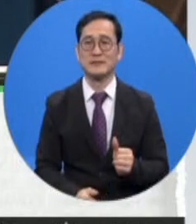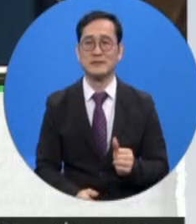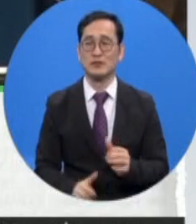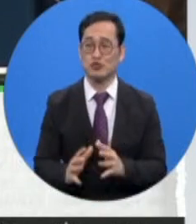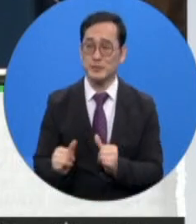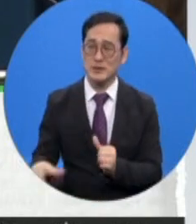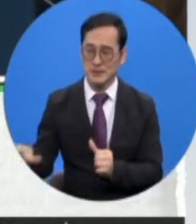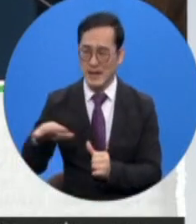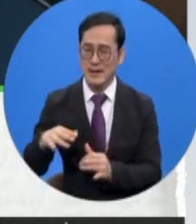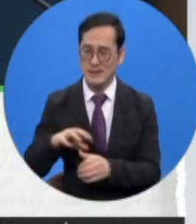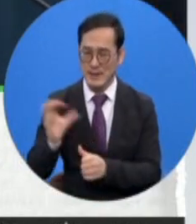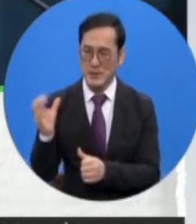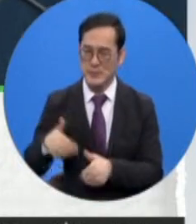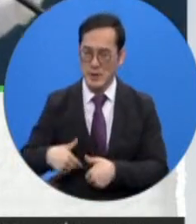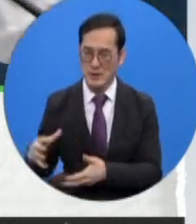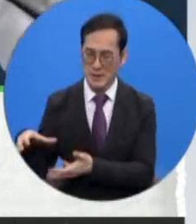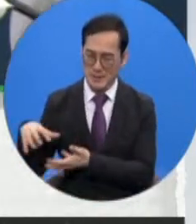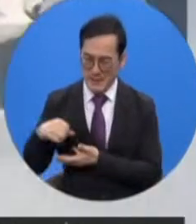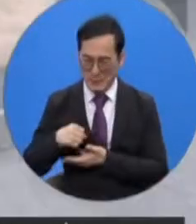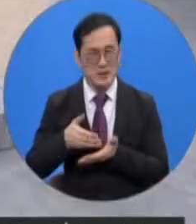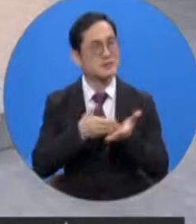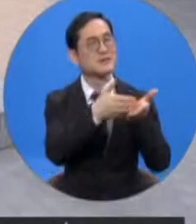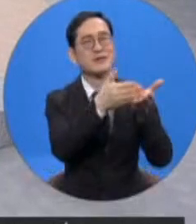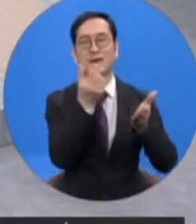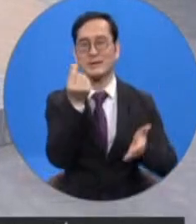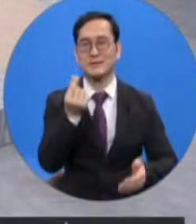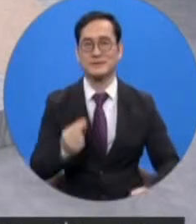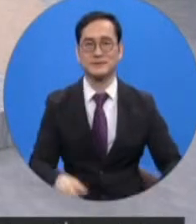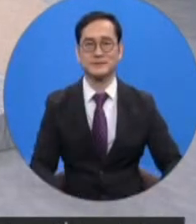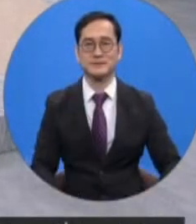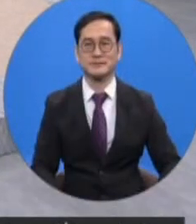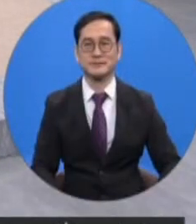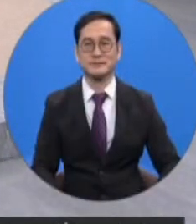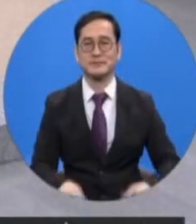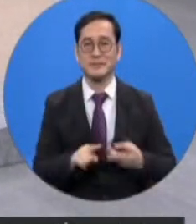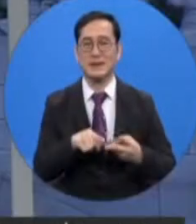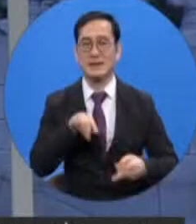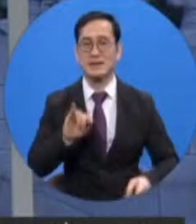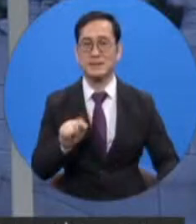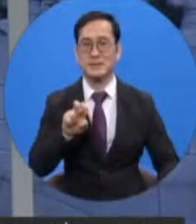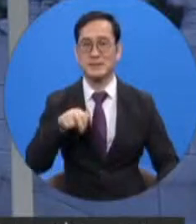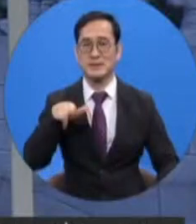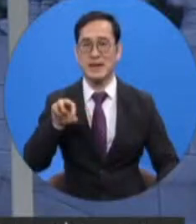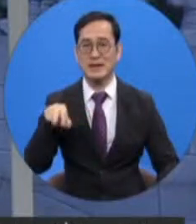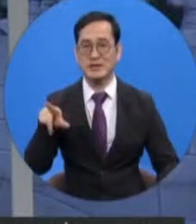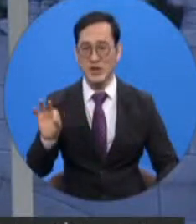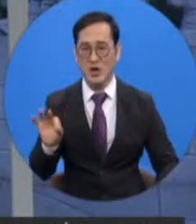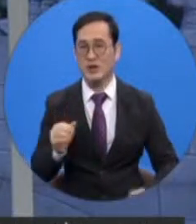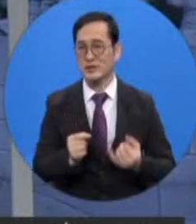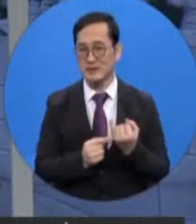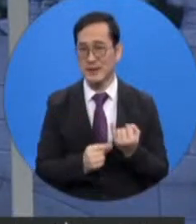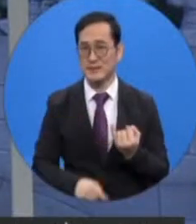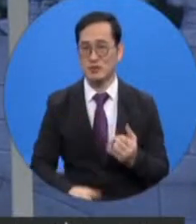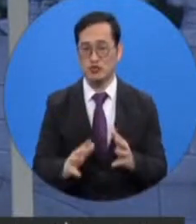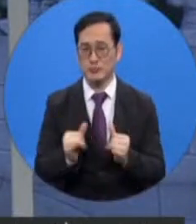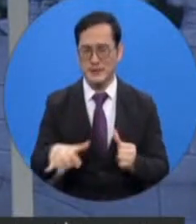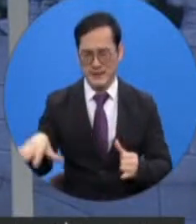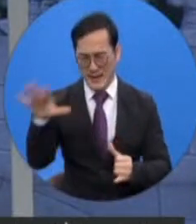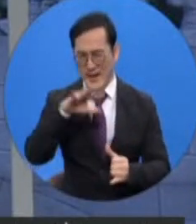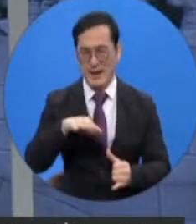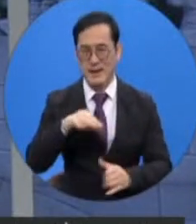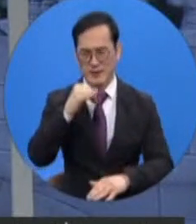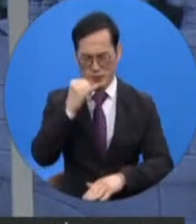전달한 것이 아닌가 생각이 됩니다. 예. 심상정 후보가 모든 시민에게 최저소득 월 100만 원을 보장해 줘야